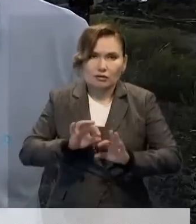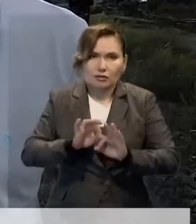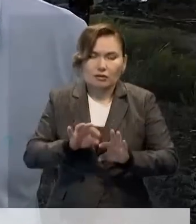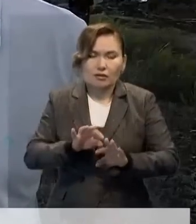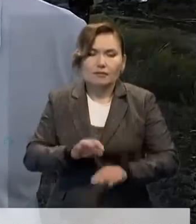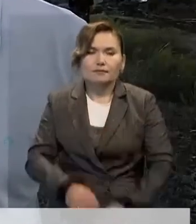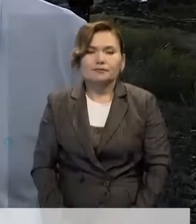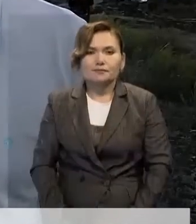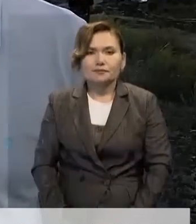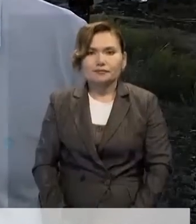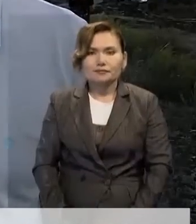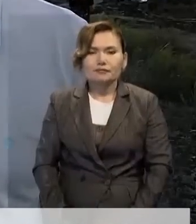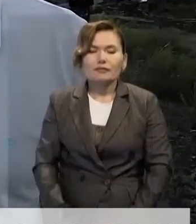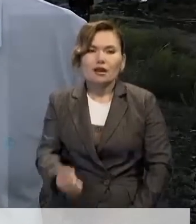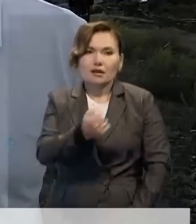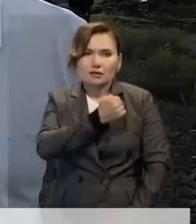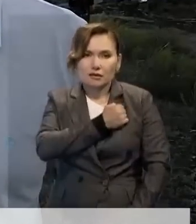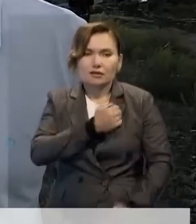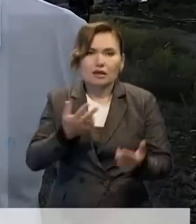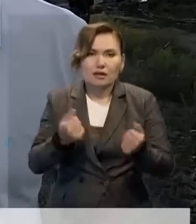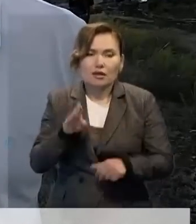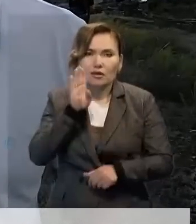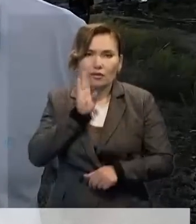Динара. Я өте өкінішті әрине.